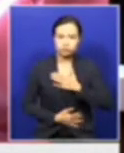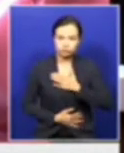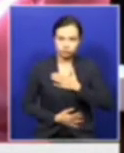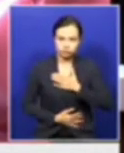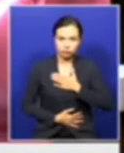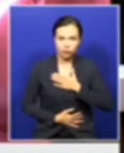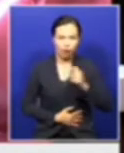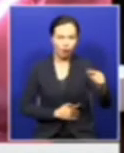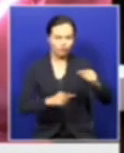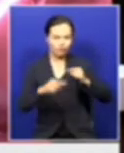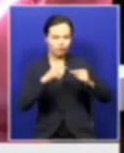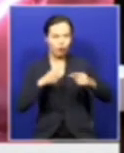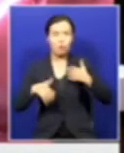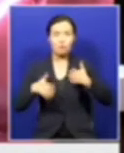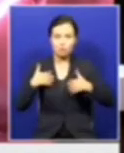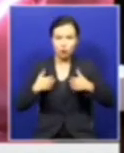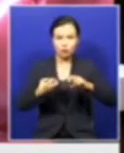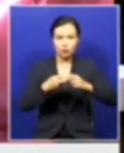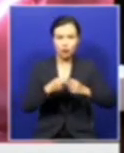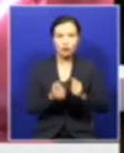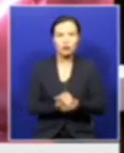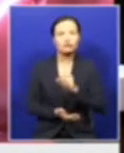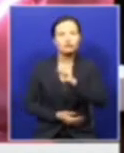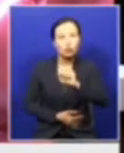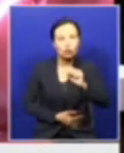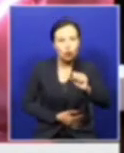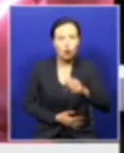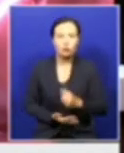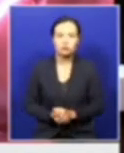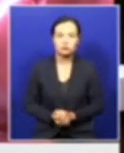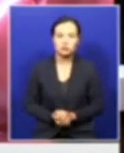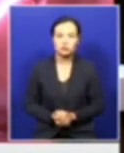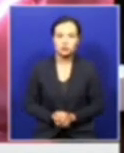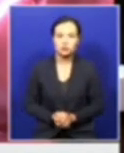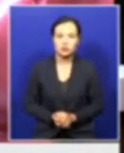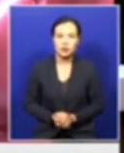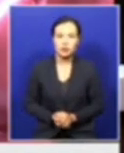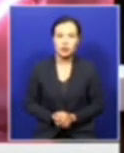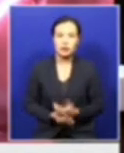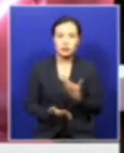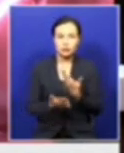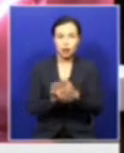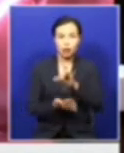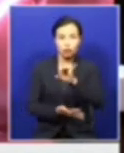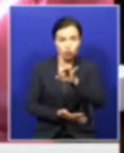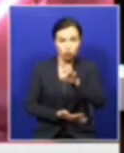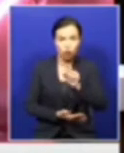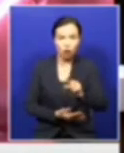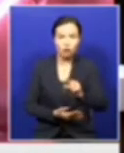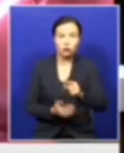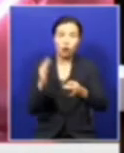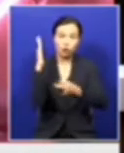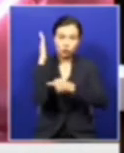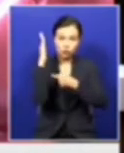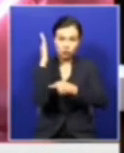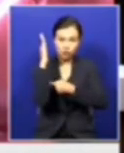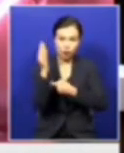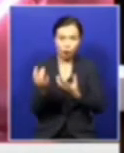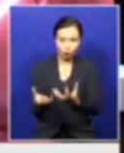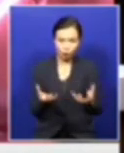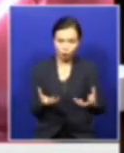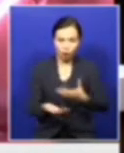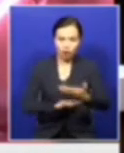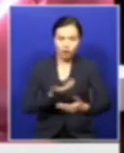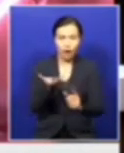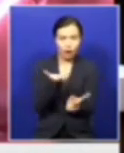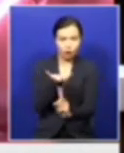ทุกข์กับดิฉันว่าท่านส.ส.ถ้าจะได้เห็นเงิน100บาทต้องขายยางพาราก้อนให้ได้ถึง10กิโล